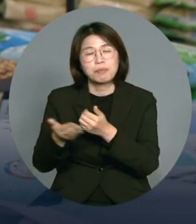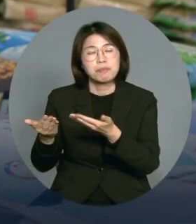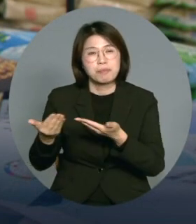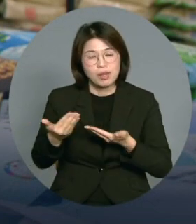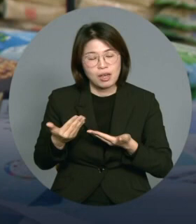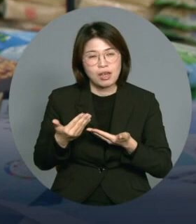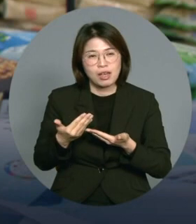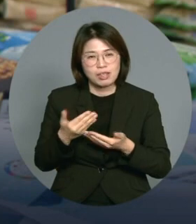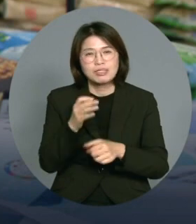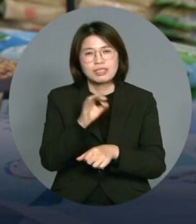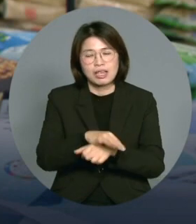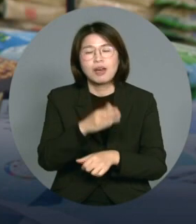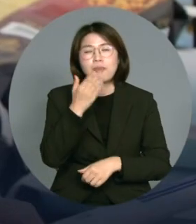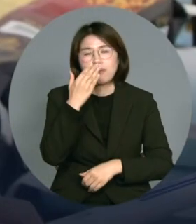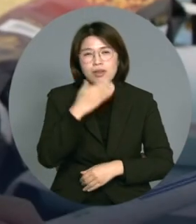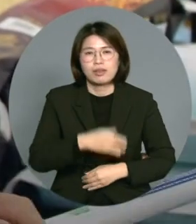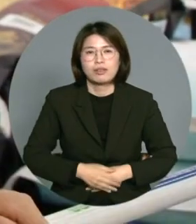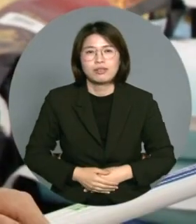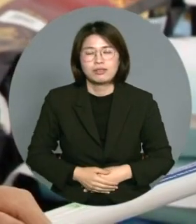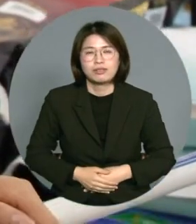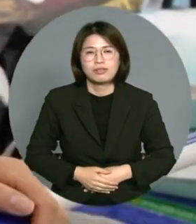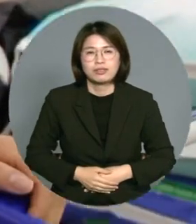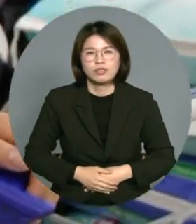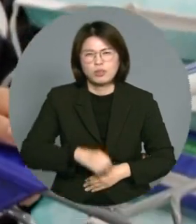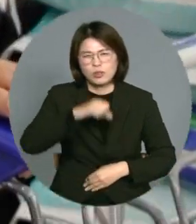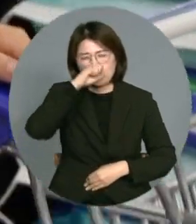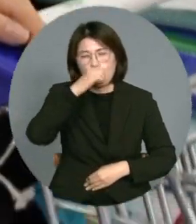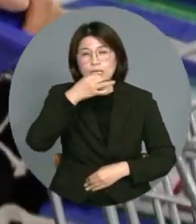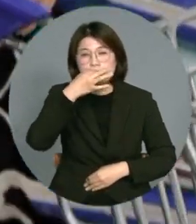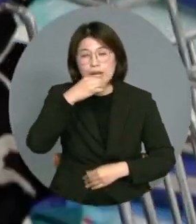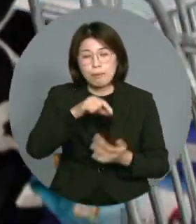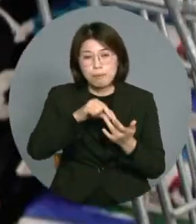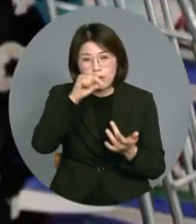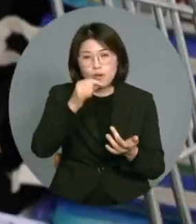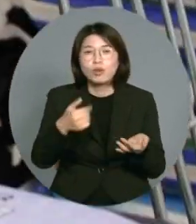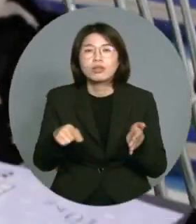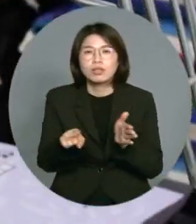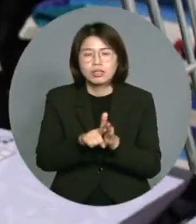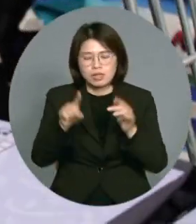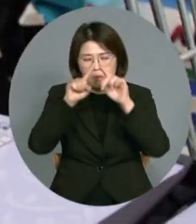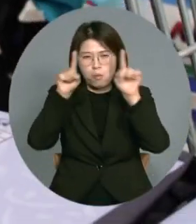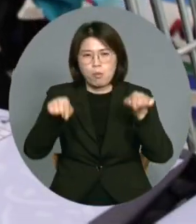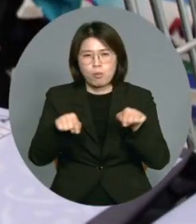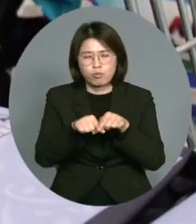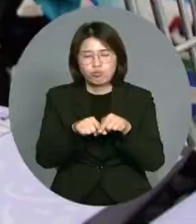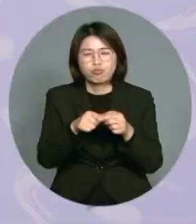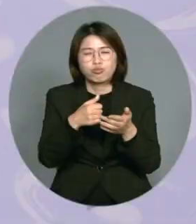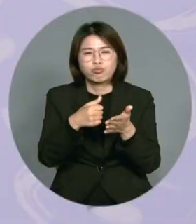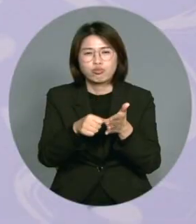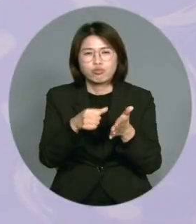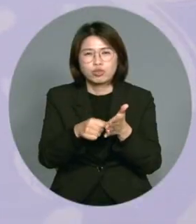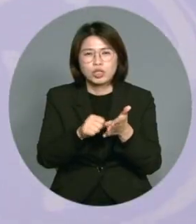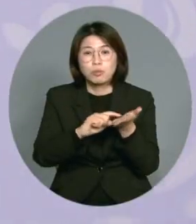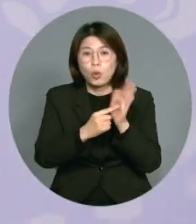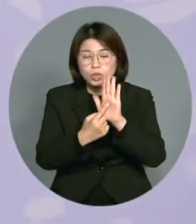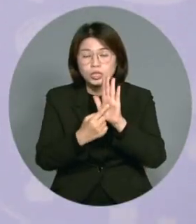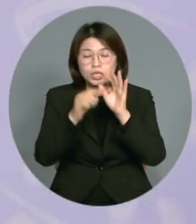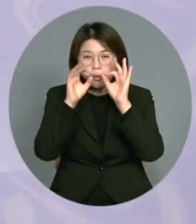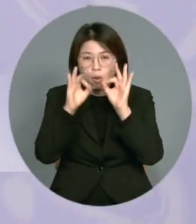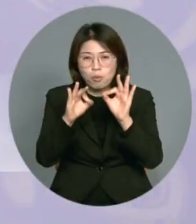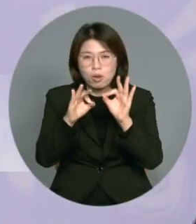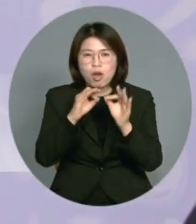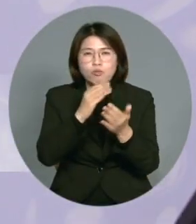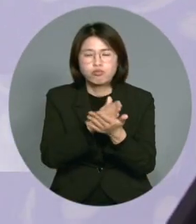브랜드를 사서 먹게 되는 것 같습니다. 좋은 쌀을 고르려면 포장지의 품질 표시 사항에서 품종과